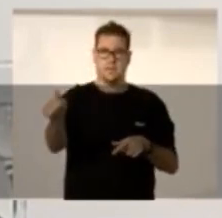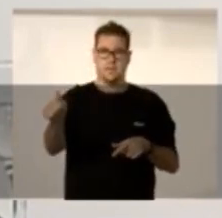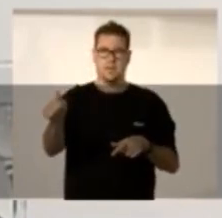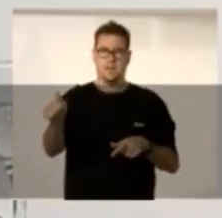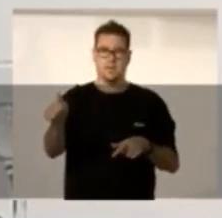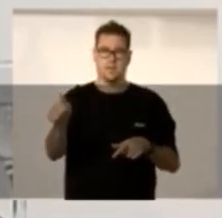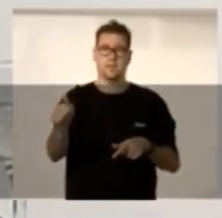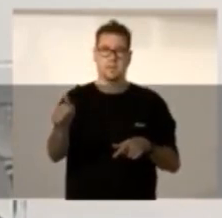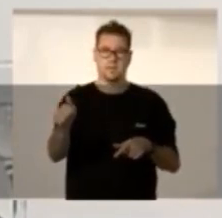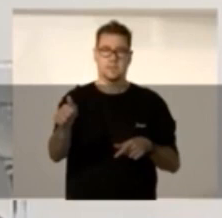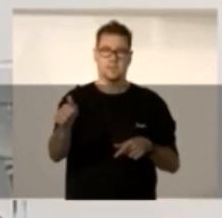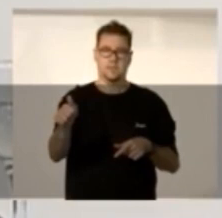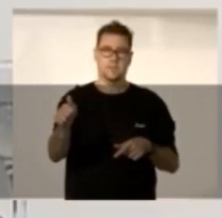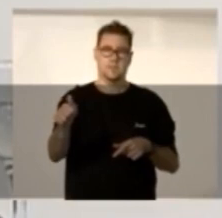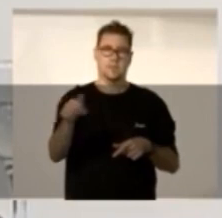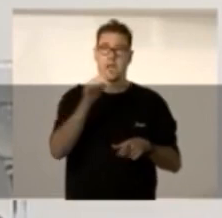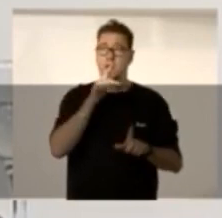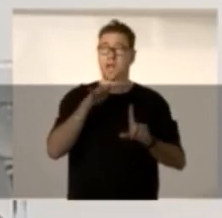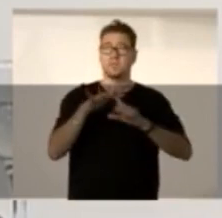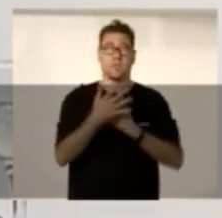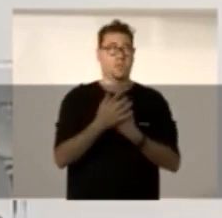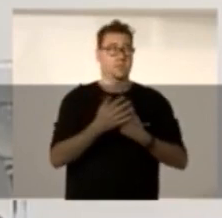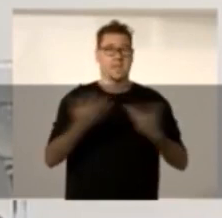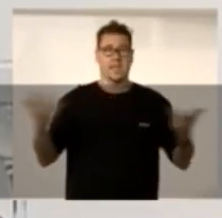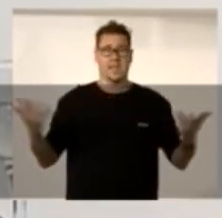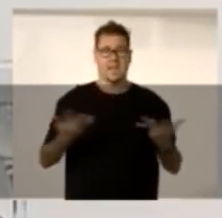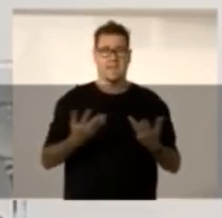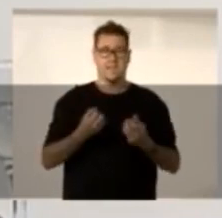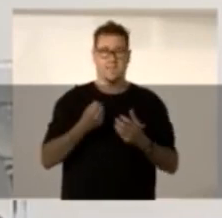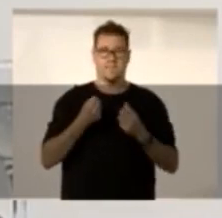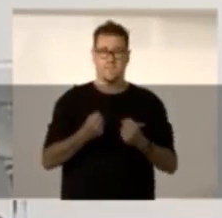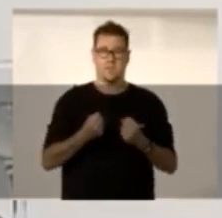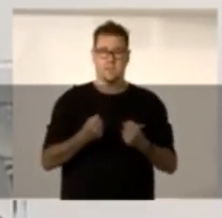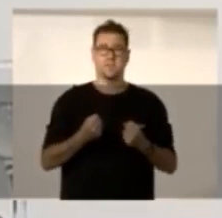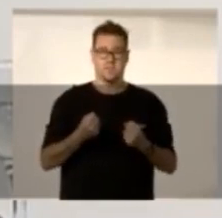en un moment d'extraordinària gravetat